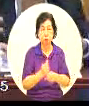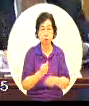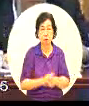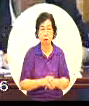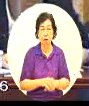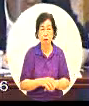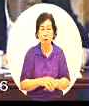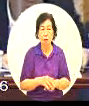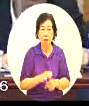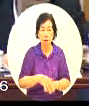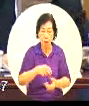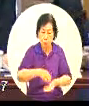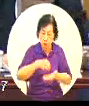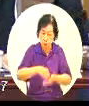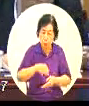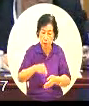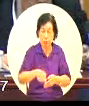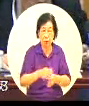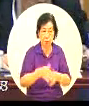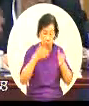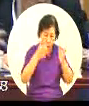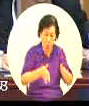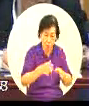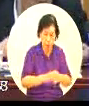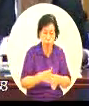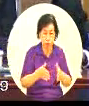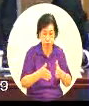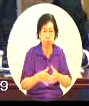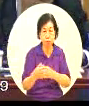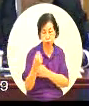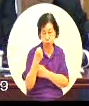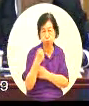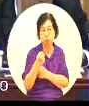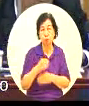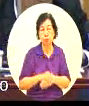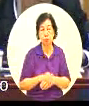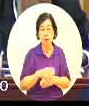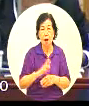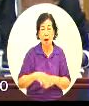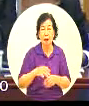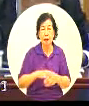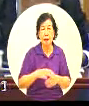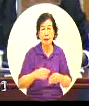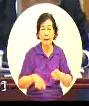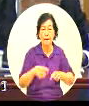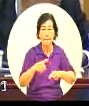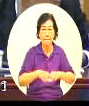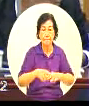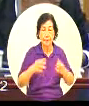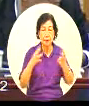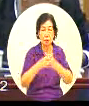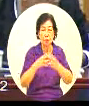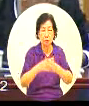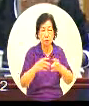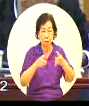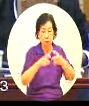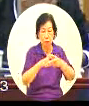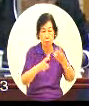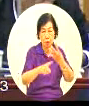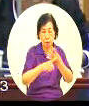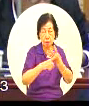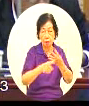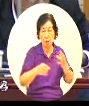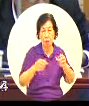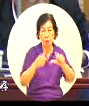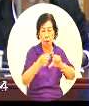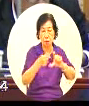方向是值得我们去努力的。那除了这个以外，因为之前您也管过本州工业区，我想您也了解，我们现在本州工业区在突破一件事